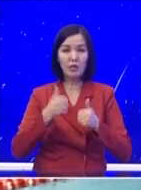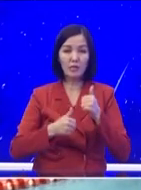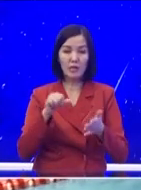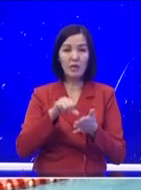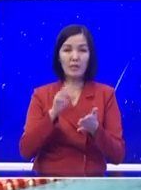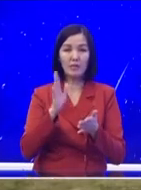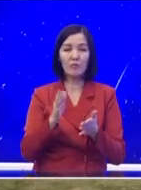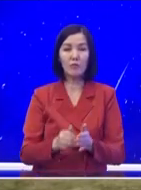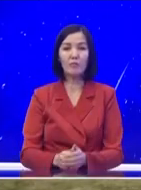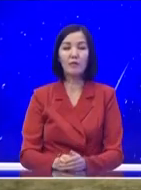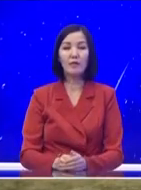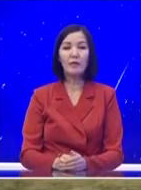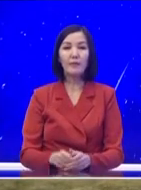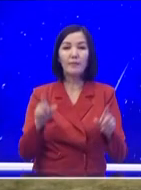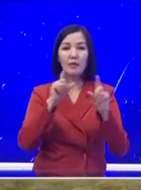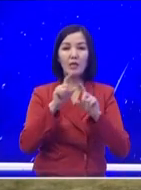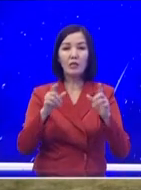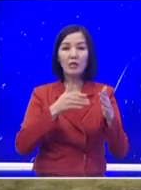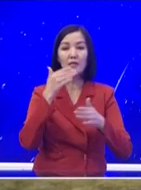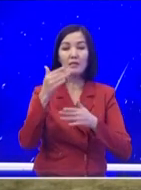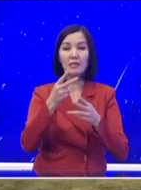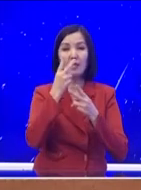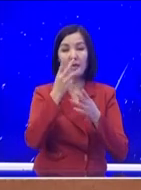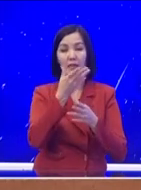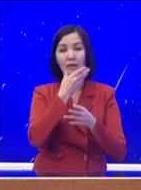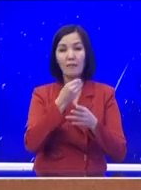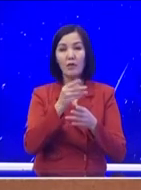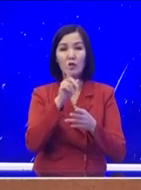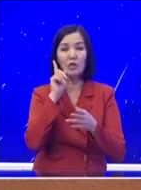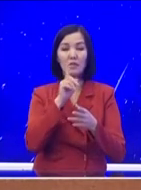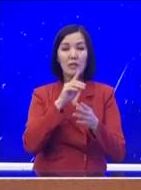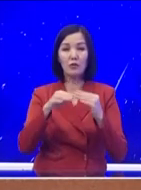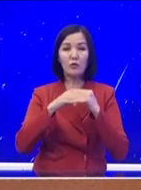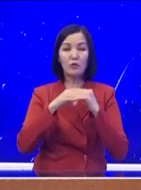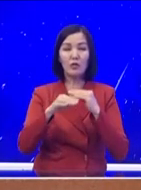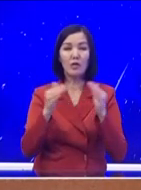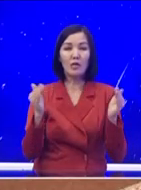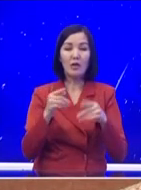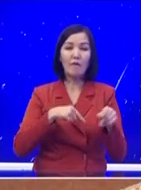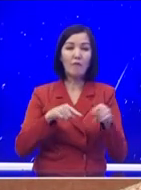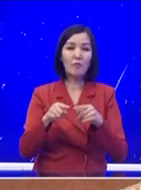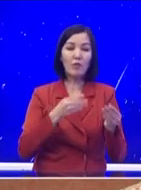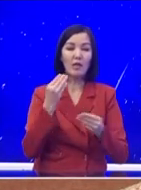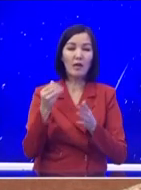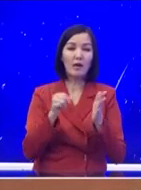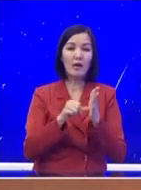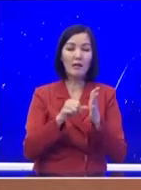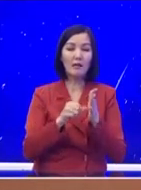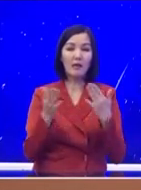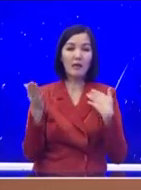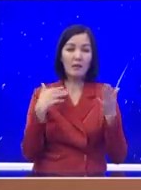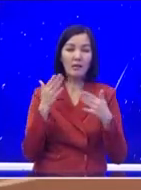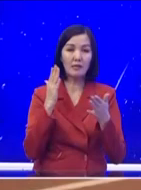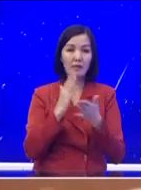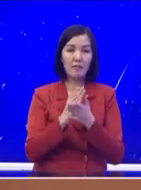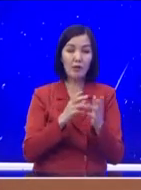балаларды, оқушыларды. Кешеннің сырты да келісті. Жасыл төсеме төселген үлкен және шағын футбол алаңдары 6 жолақты атлеттер жолы тағы